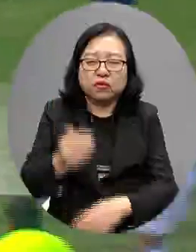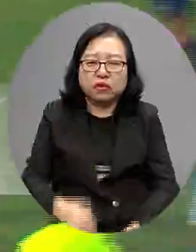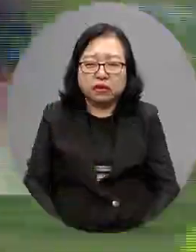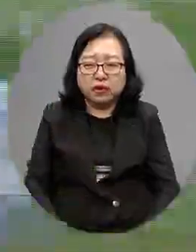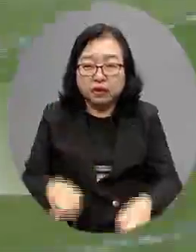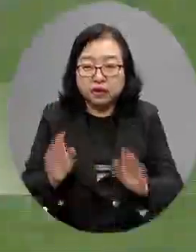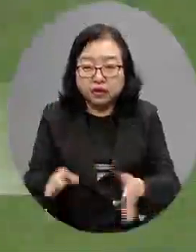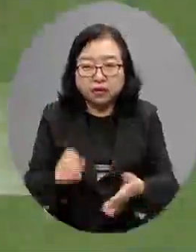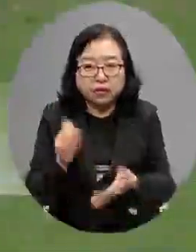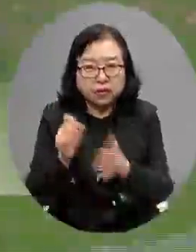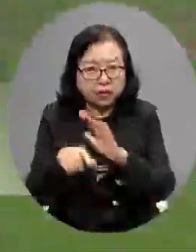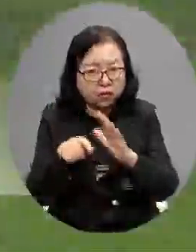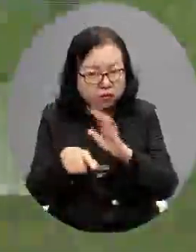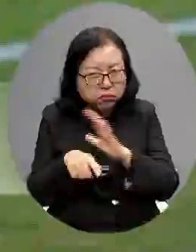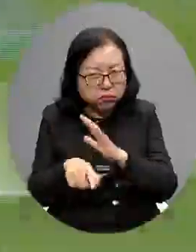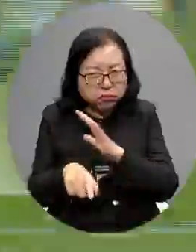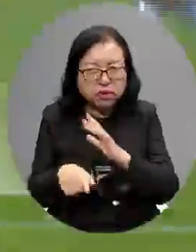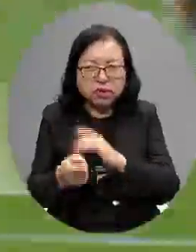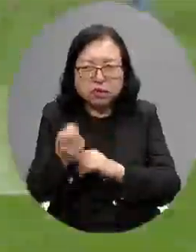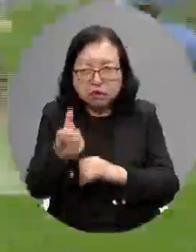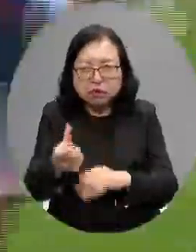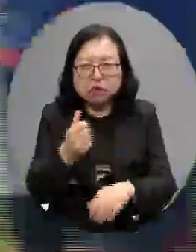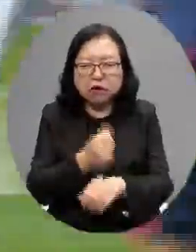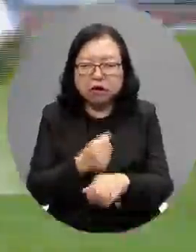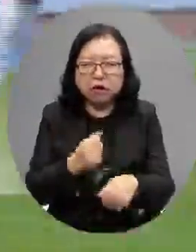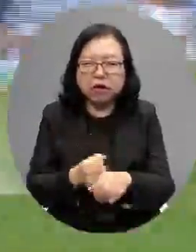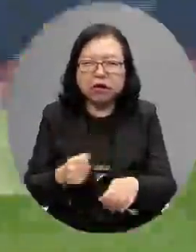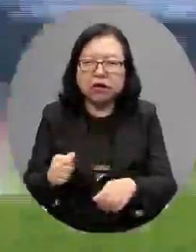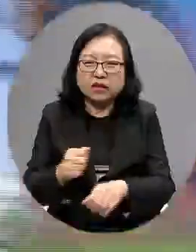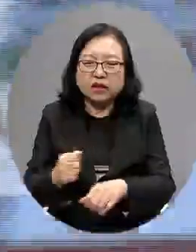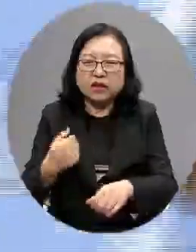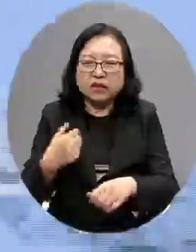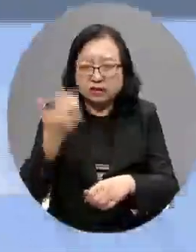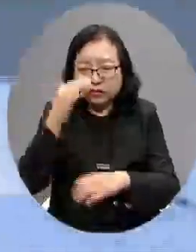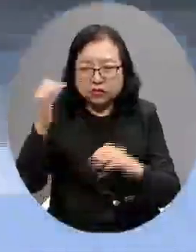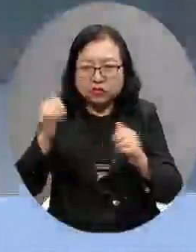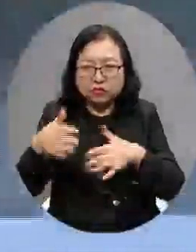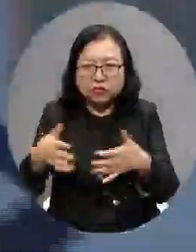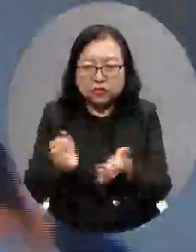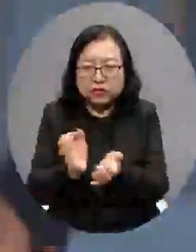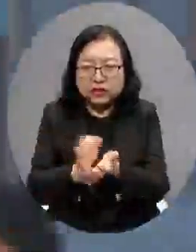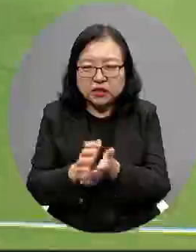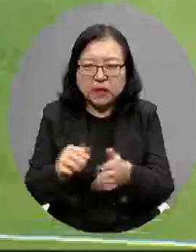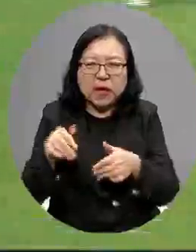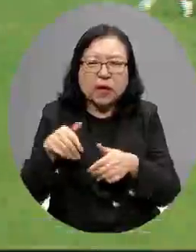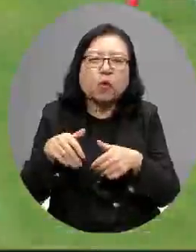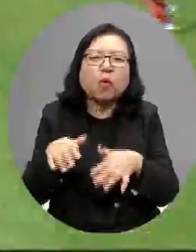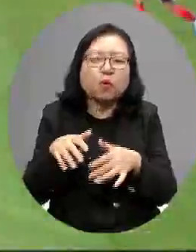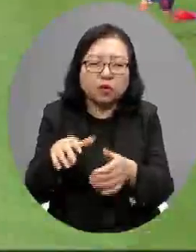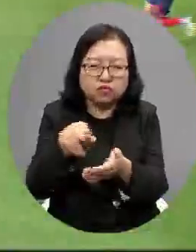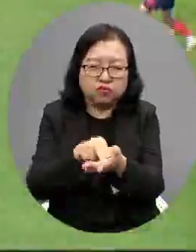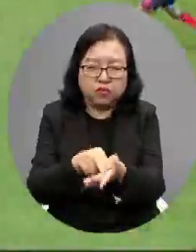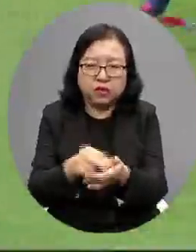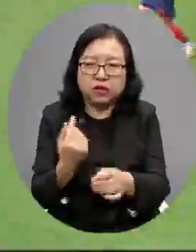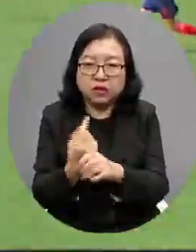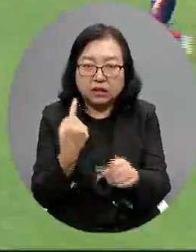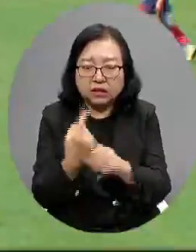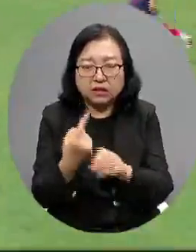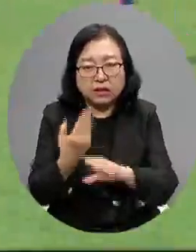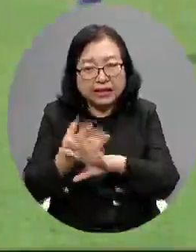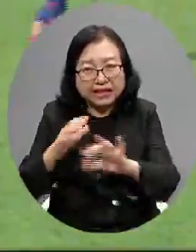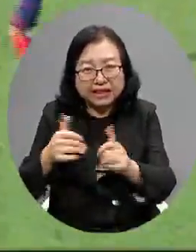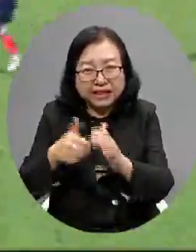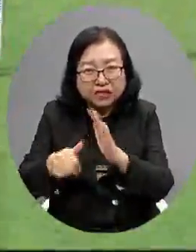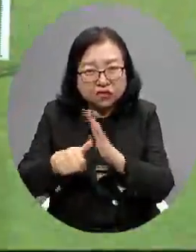불과해 최 하이를 기록할 정도로 부진한 공격력이 발목을 잡았습니다 지난해 조르지 같은 외국인 선수의